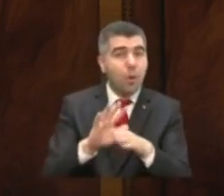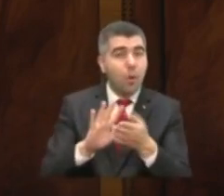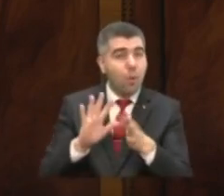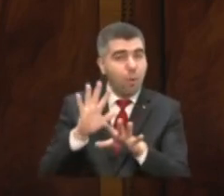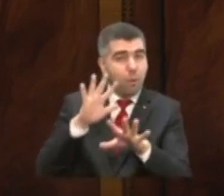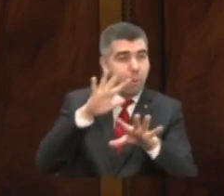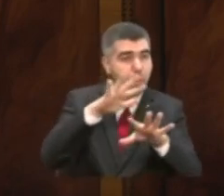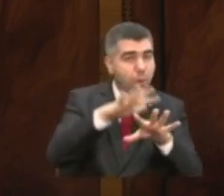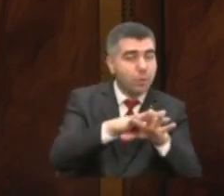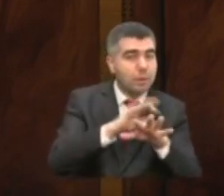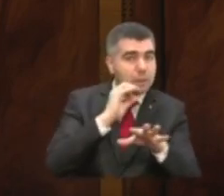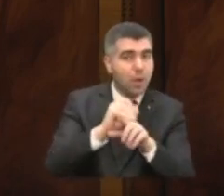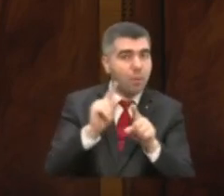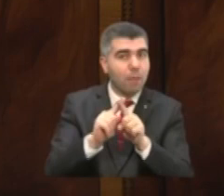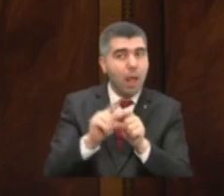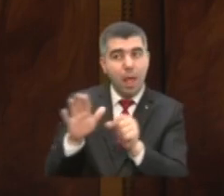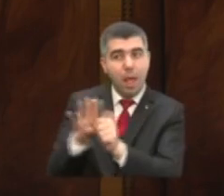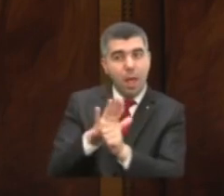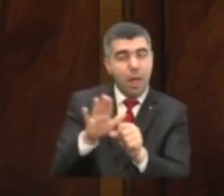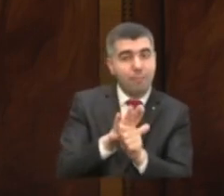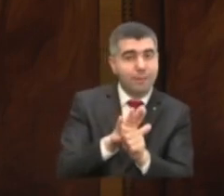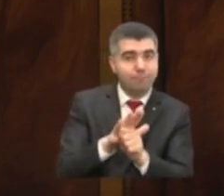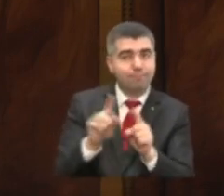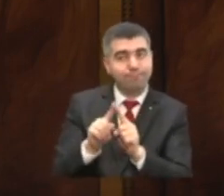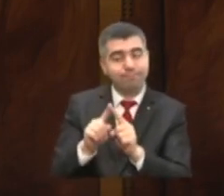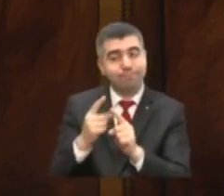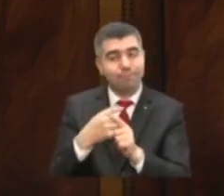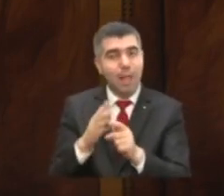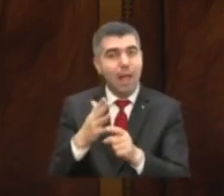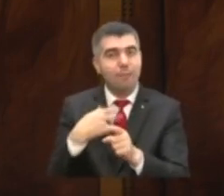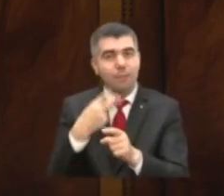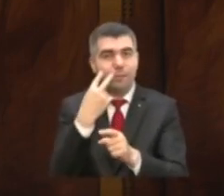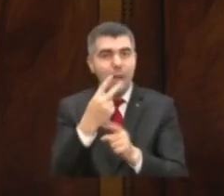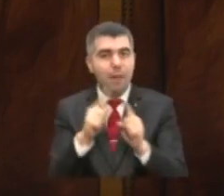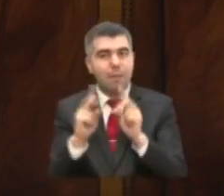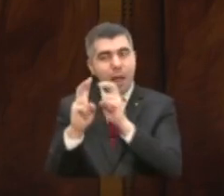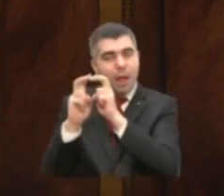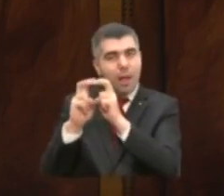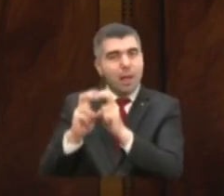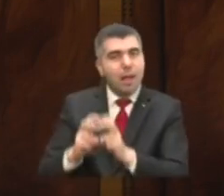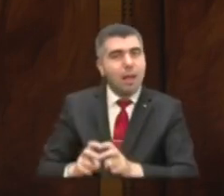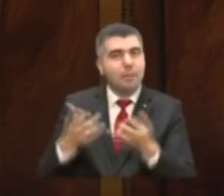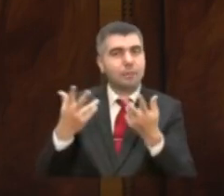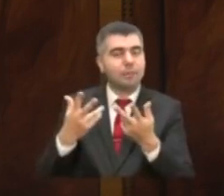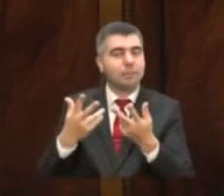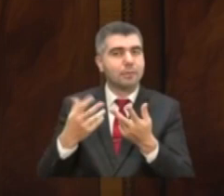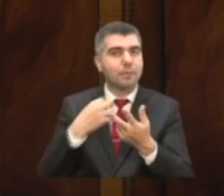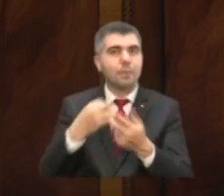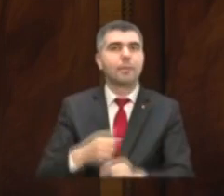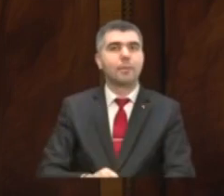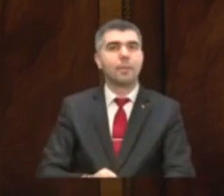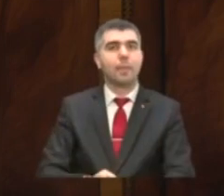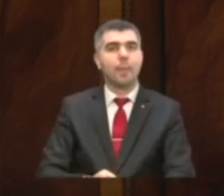استيعابها، وستزيد من عوامل تدني المؤشرات في سلم التنمية البشرية. وفي